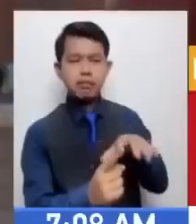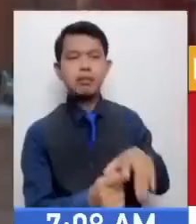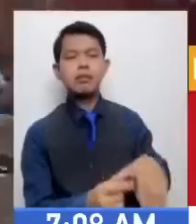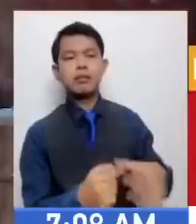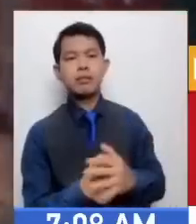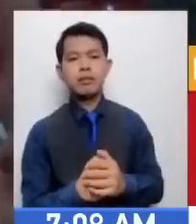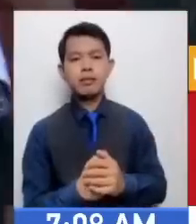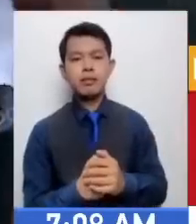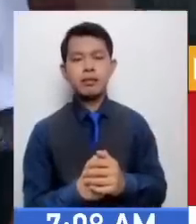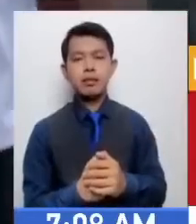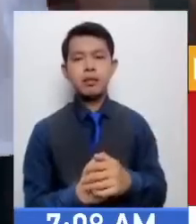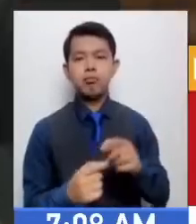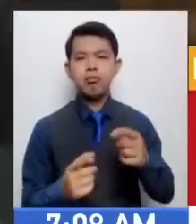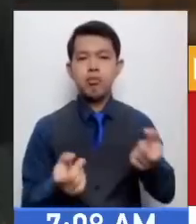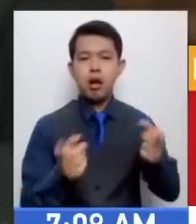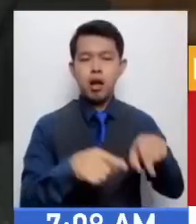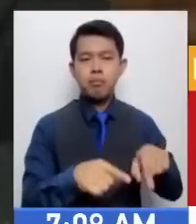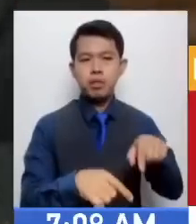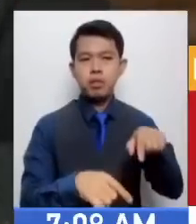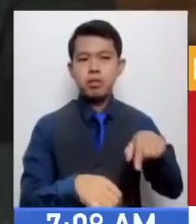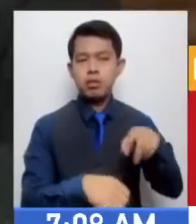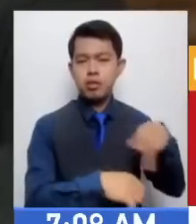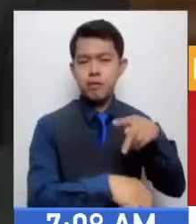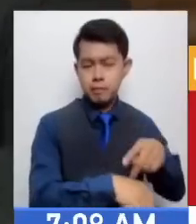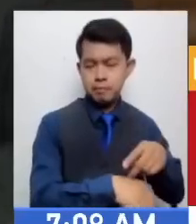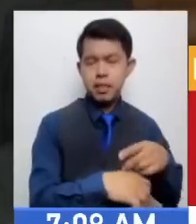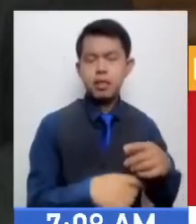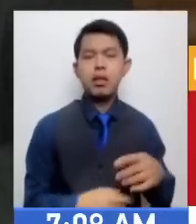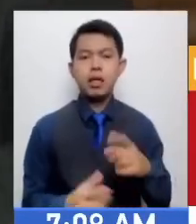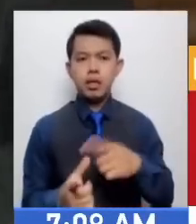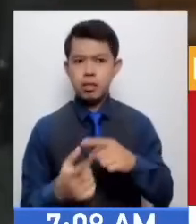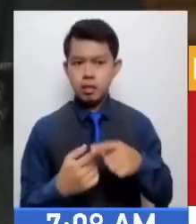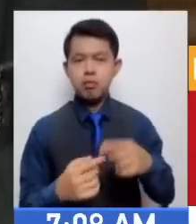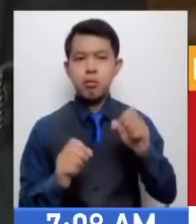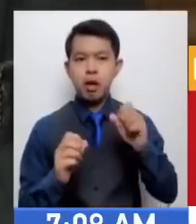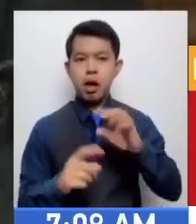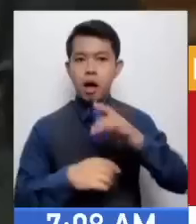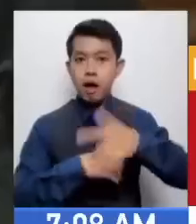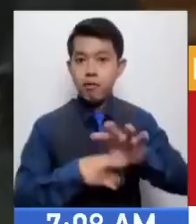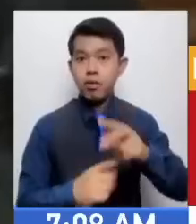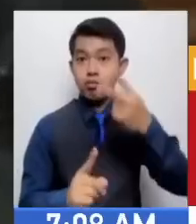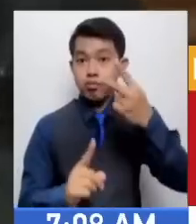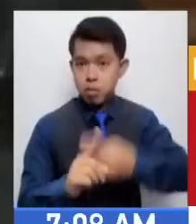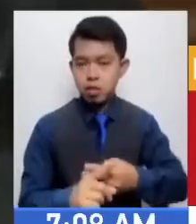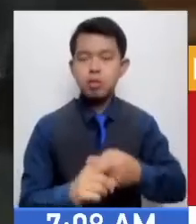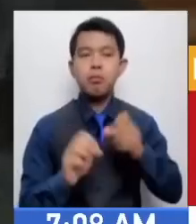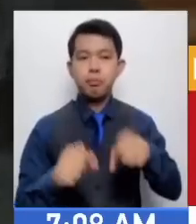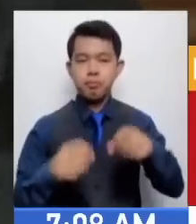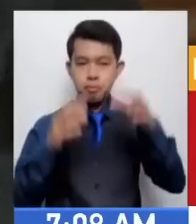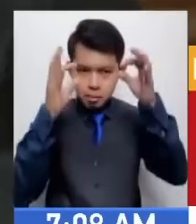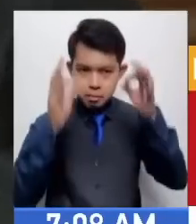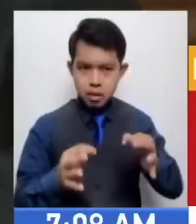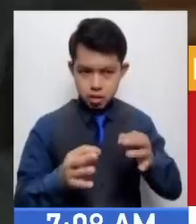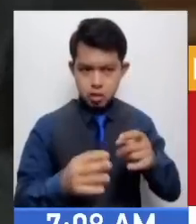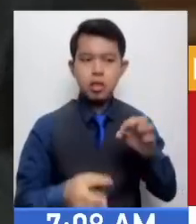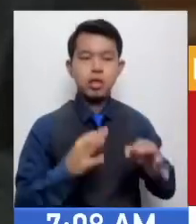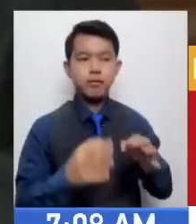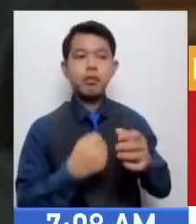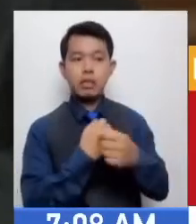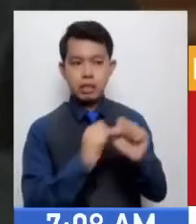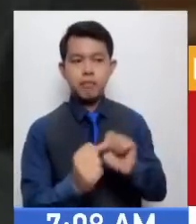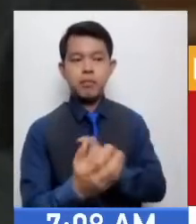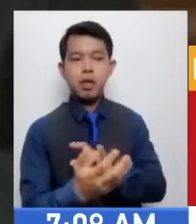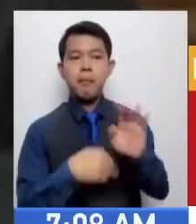pangyayari upang ma-determine po at the end of 2 months na kung siya po ay ligtas ng makabalik. Ngunit hindi naman po ibig